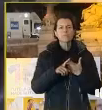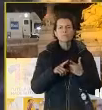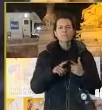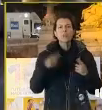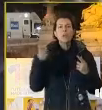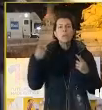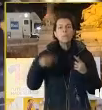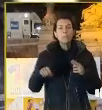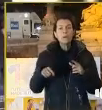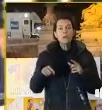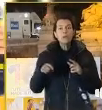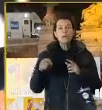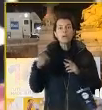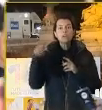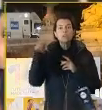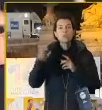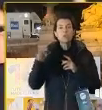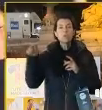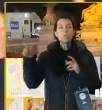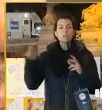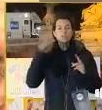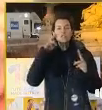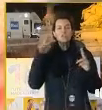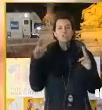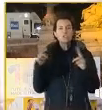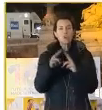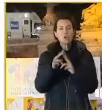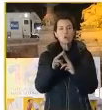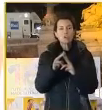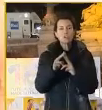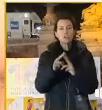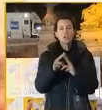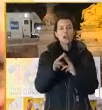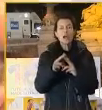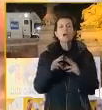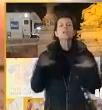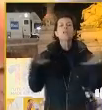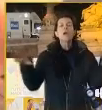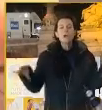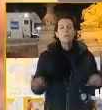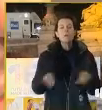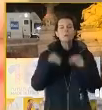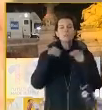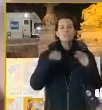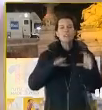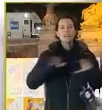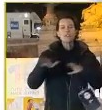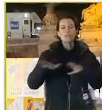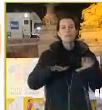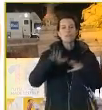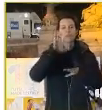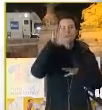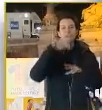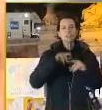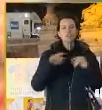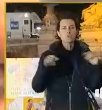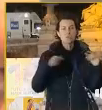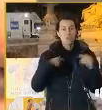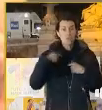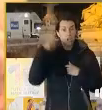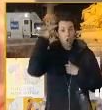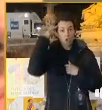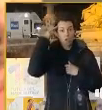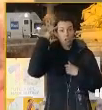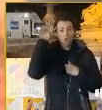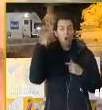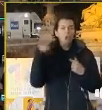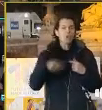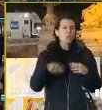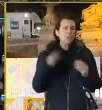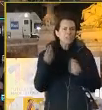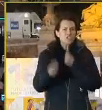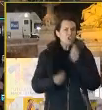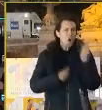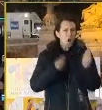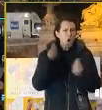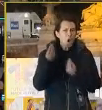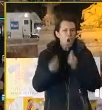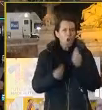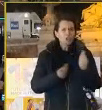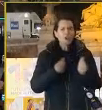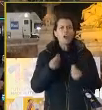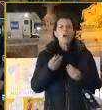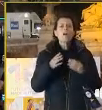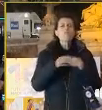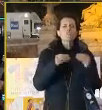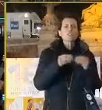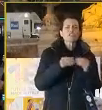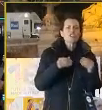paradosso che ci ha avvicinato. E allora mi ricordo, abbiamo iniziato così anche per gioco, così per dire